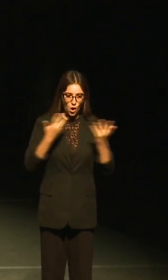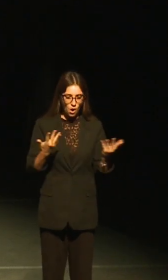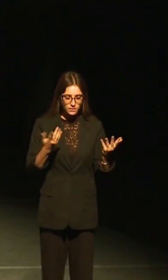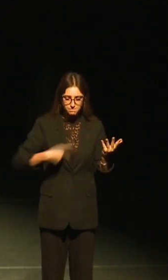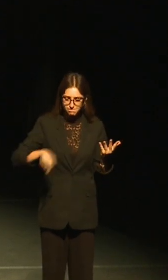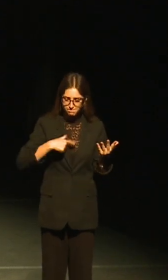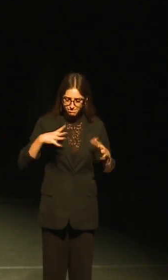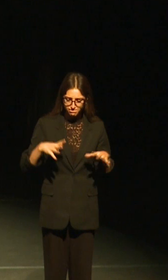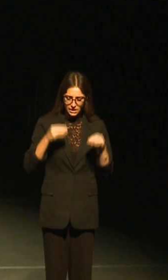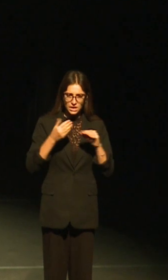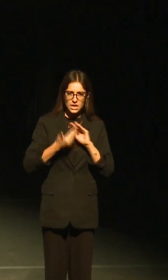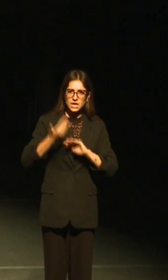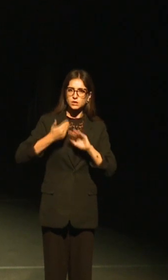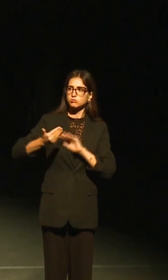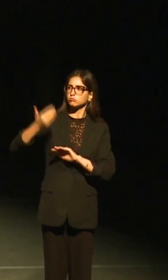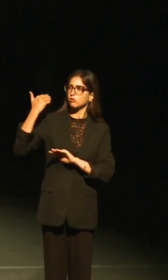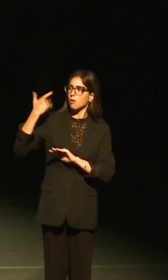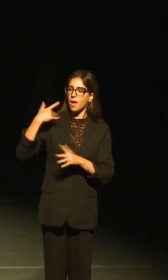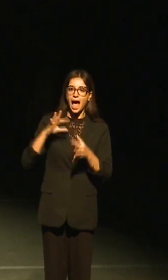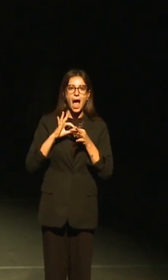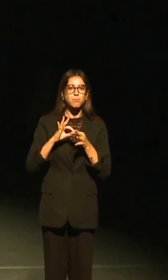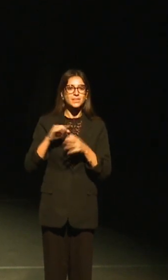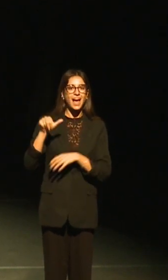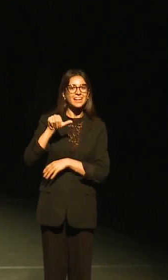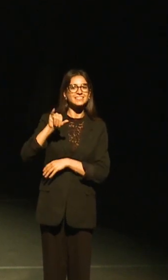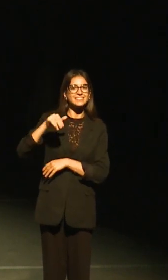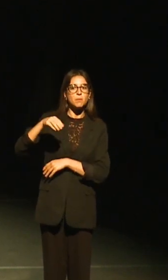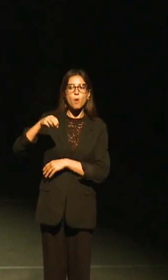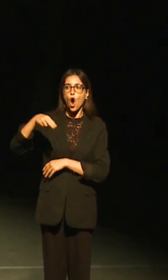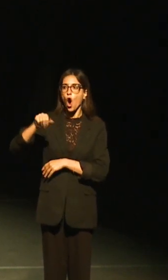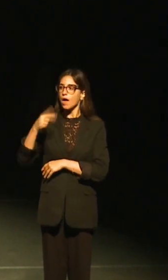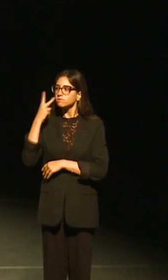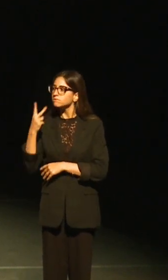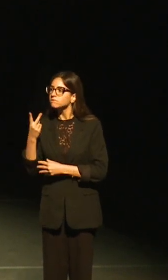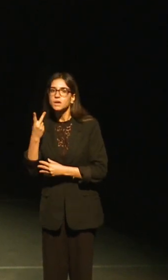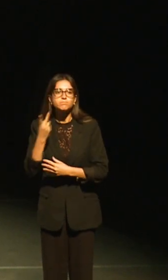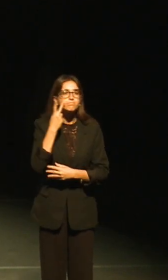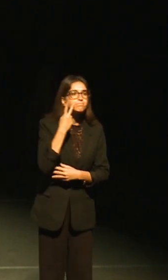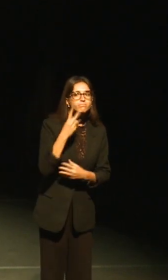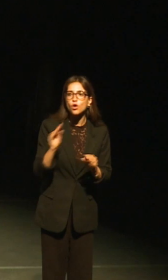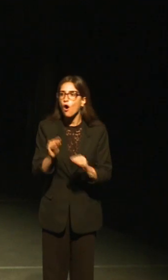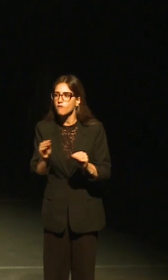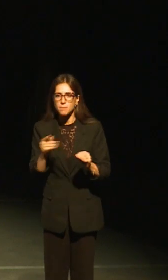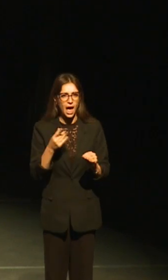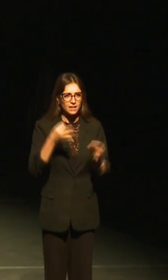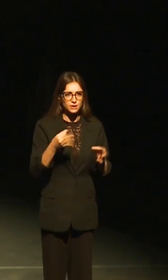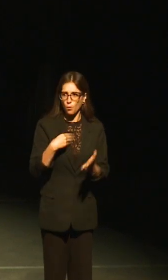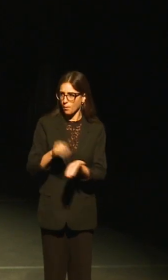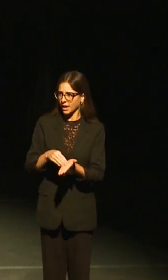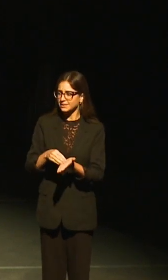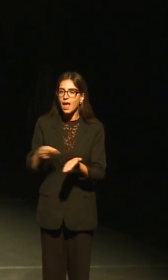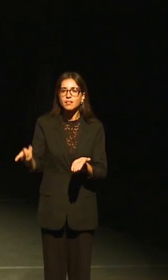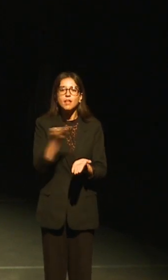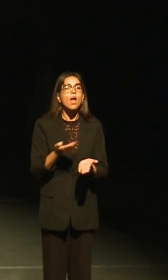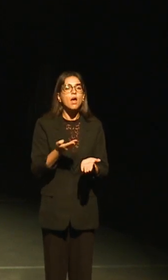io non se lo ricorda e la mia amica Simona che non vedo qua Ma che qua da qualche parte eravamo in due o tre